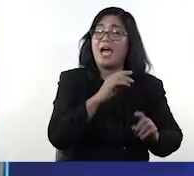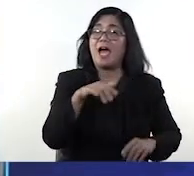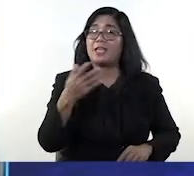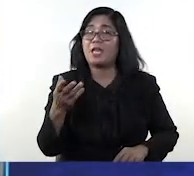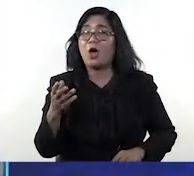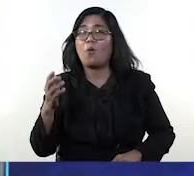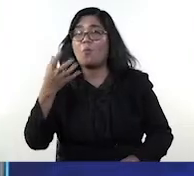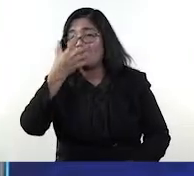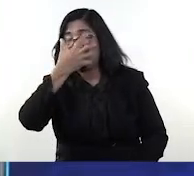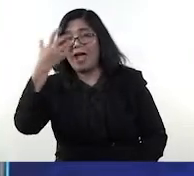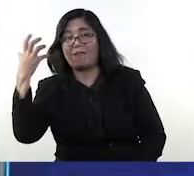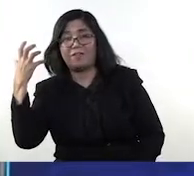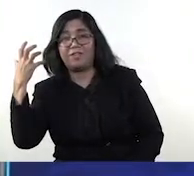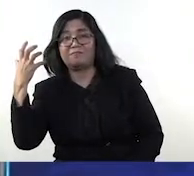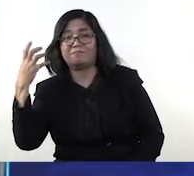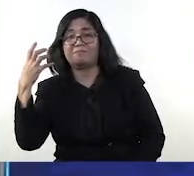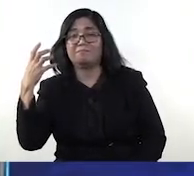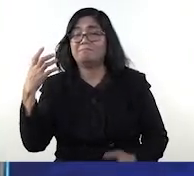Mona munafik